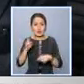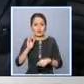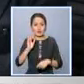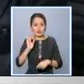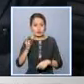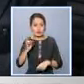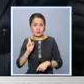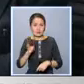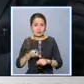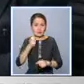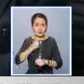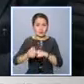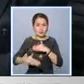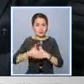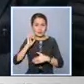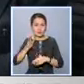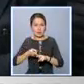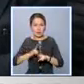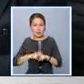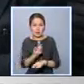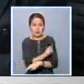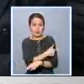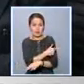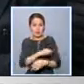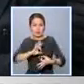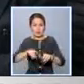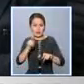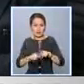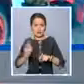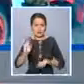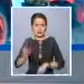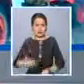айтты, осылай болу керек. Ал оған біздің айтқанды көнбесе, онда бөтен шара қолдаймыз.